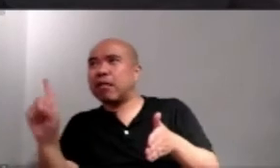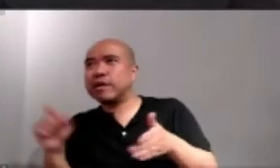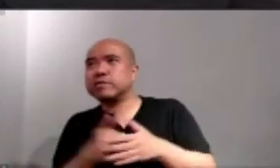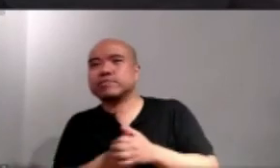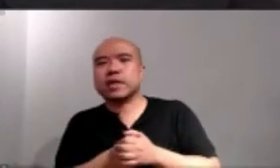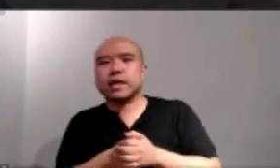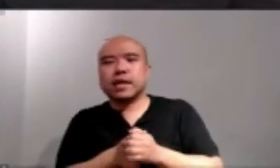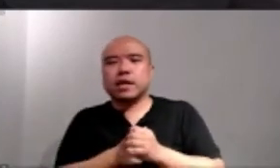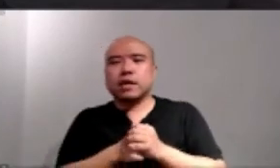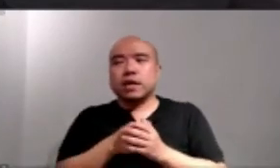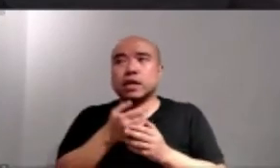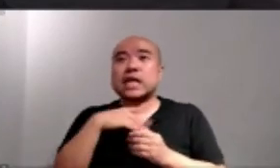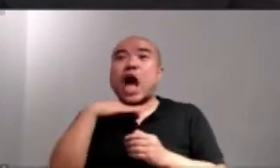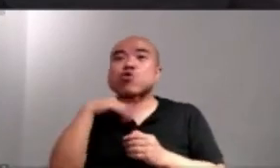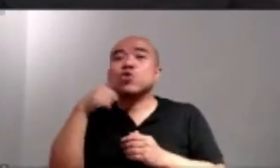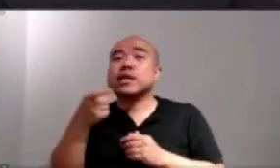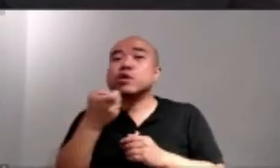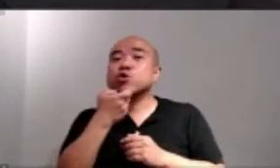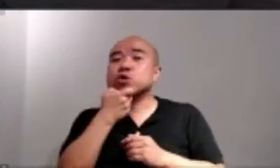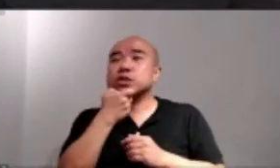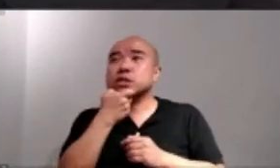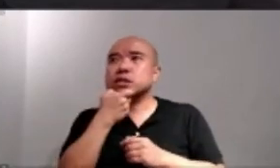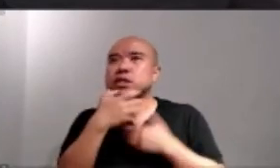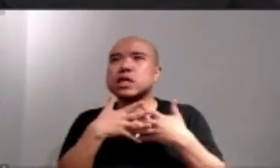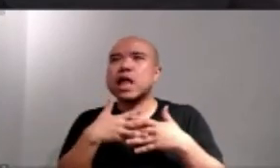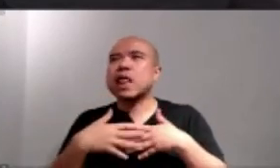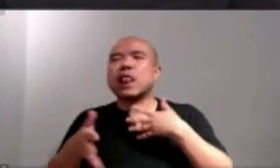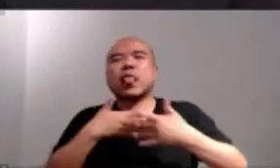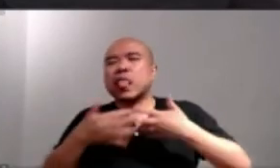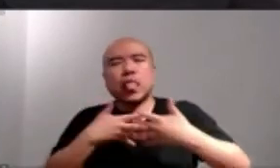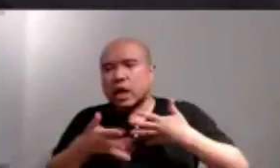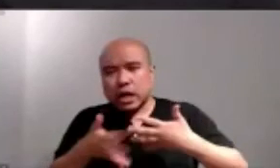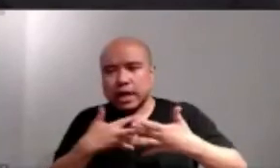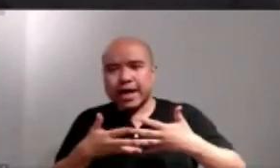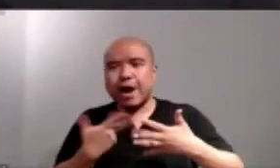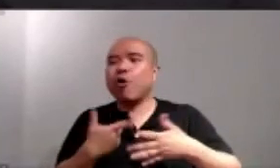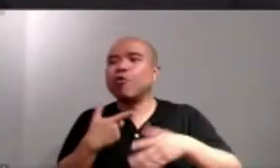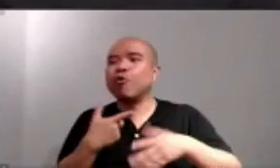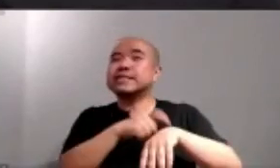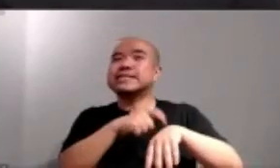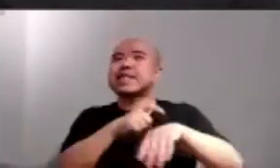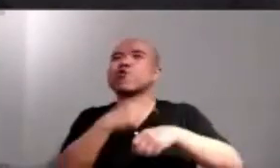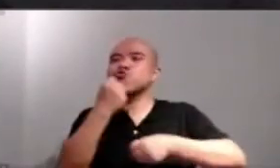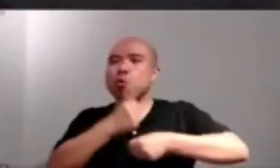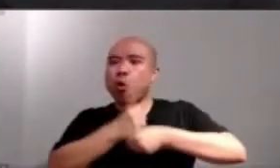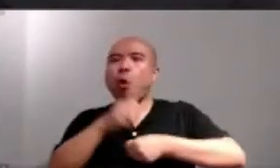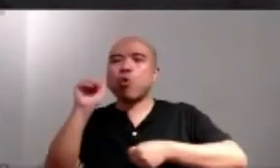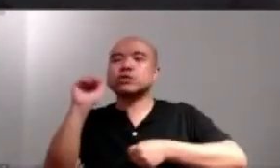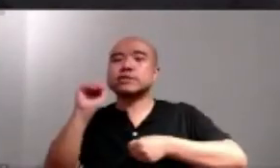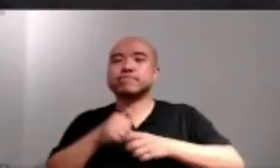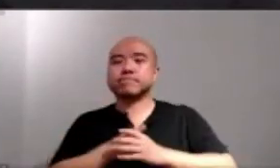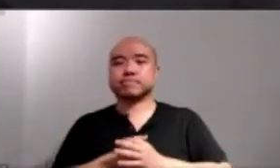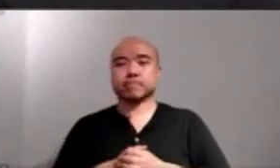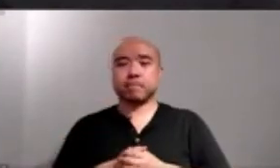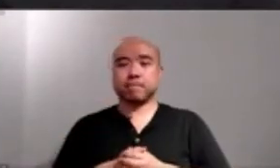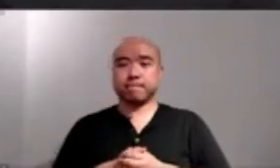係當你咁中意一樣嘢嘅時候，無論你幾忙咧。幾辛苦咧，你都會有時間去做嘅。咁啊，其實咧，我哋仲有啲時間可以即